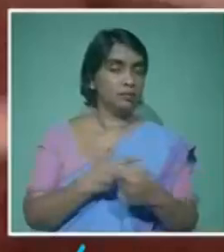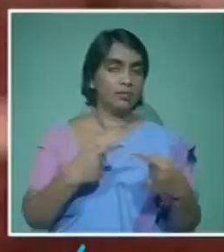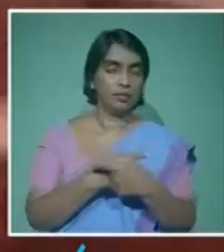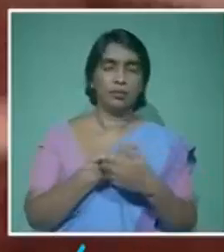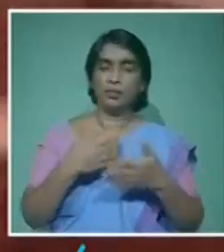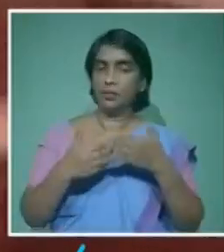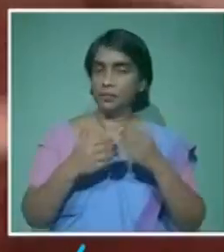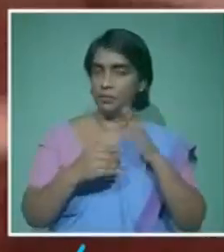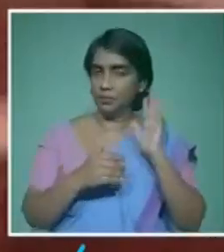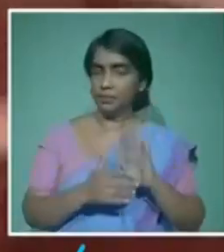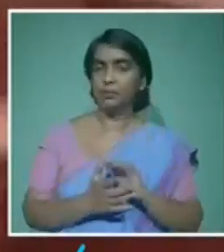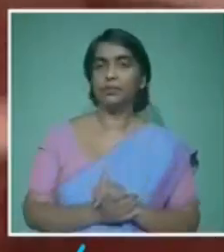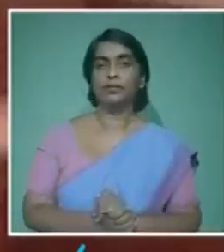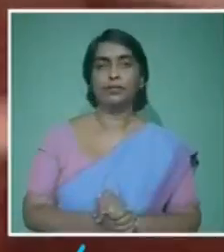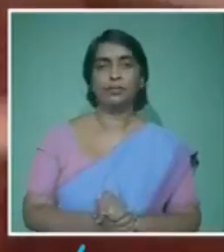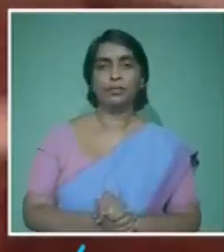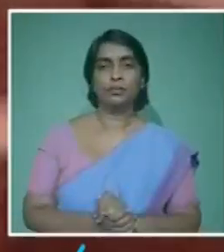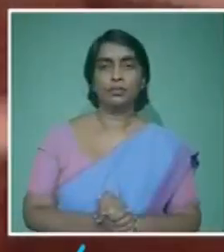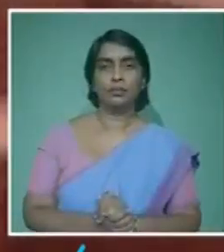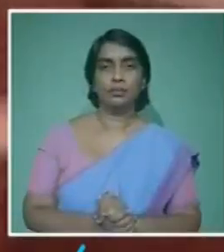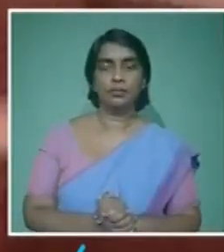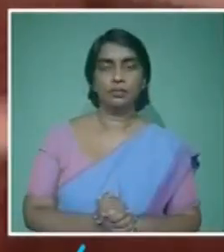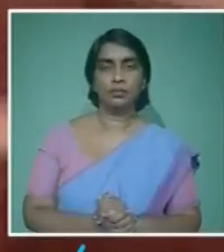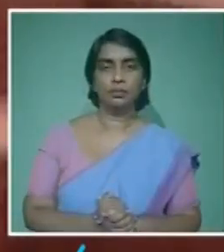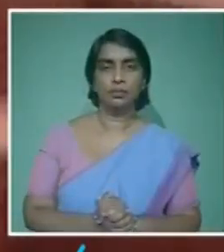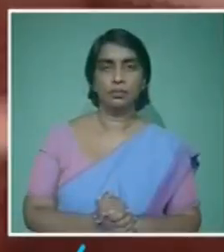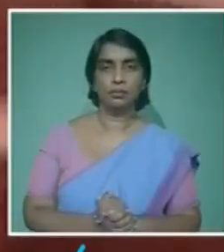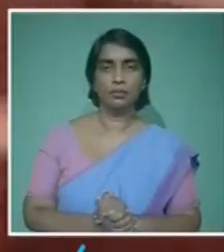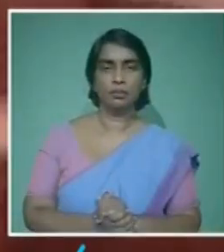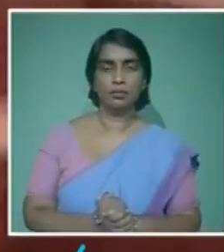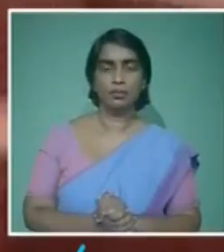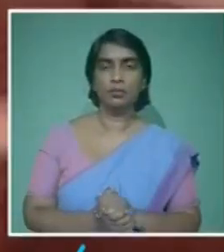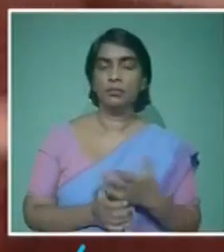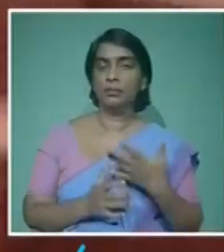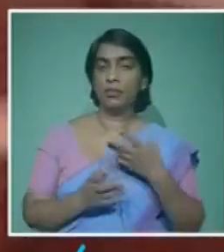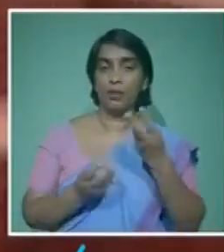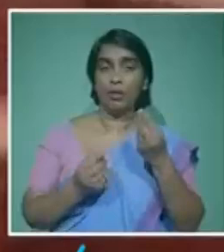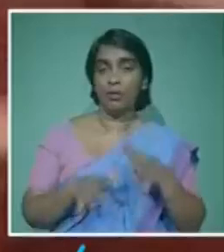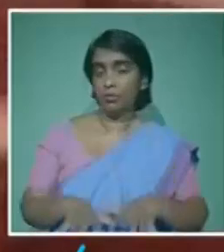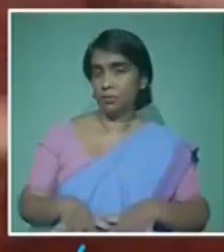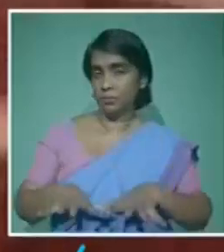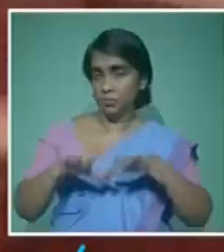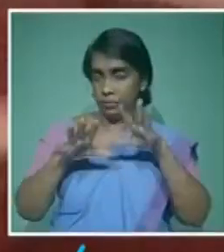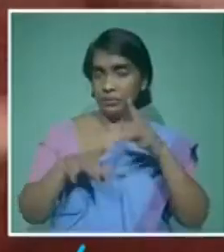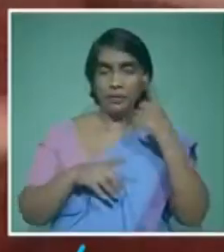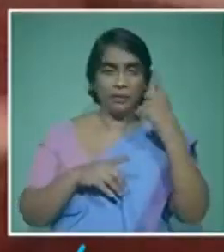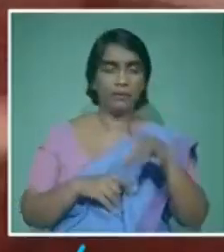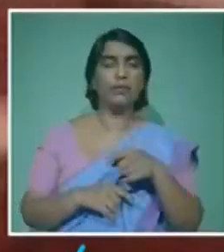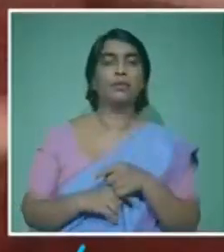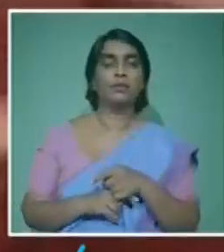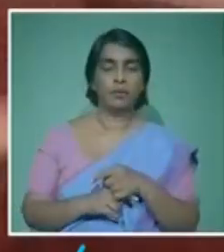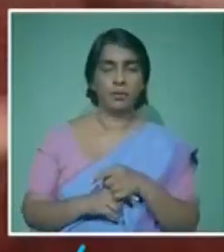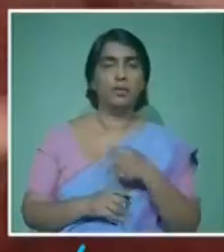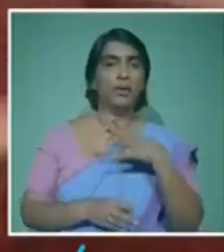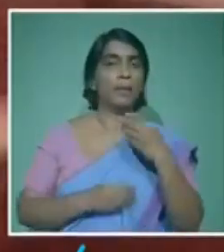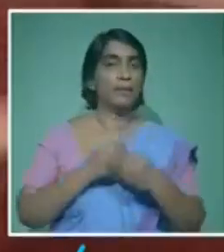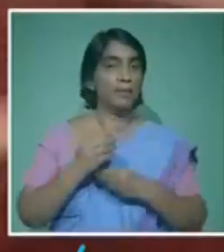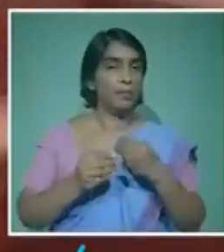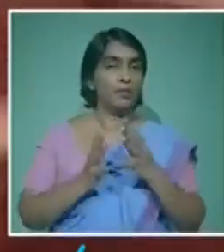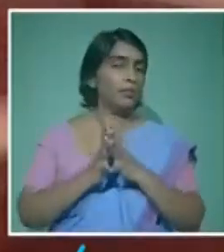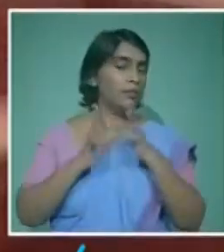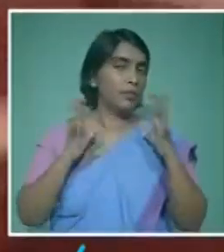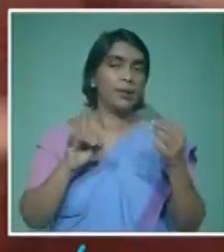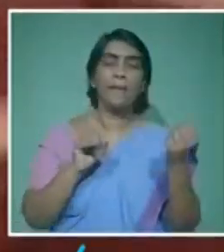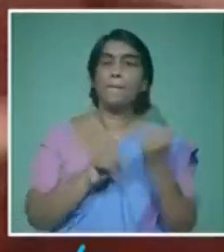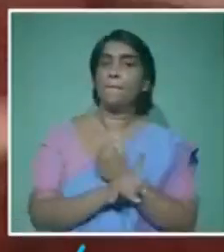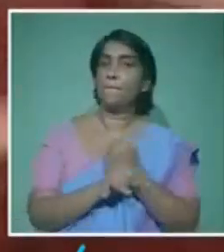தொட்டி வரையில் அடிக்கடி குவிகின்ற மணல் காரணமாக கடல் தொழில் துறையானது பாரிய பாதிப்புக்குள்ளாகி